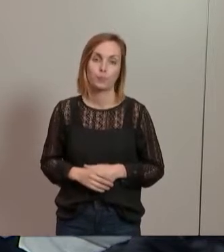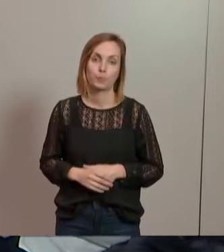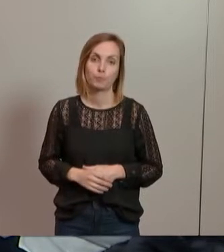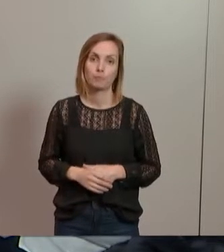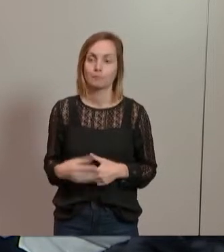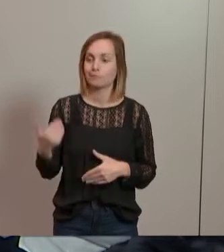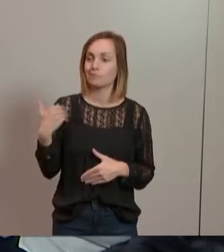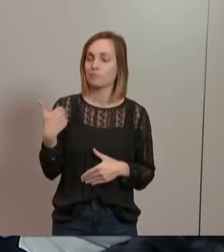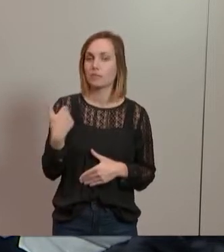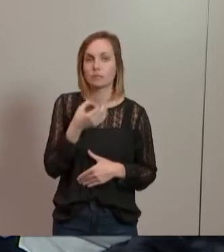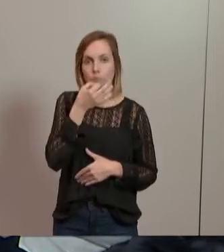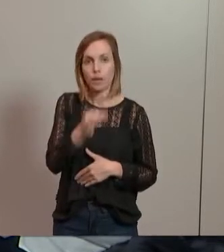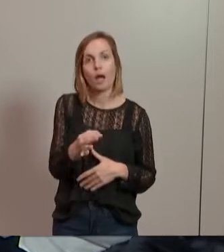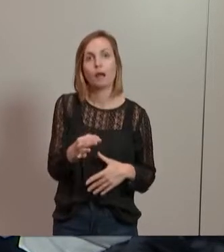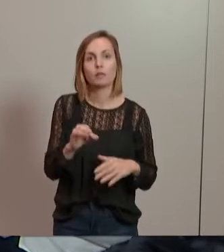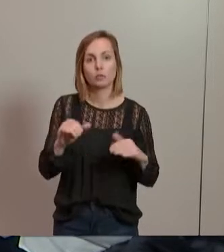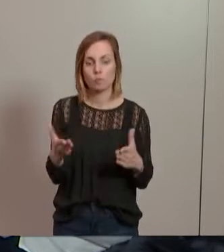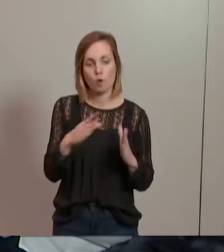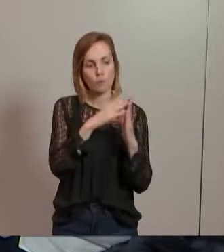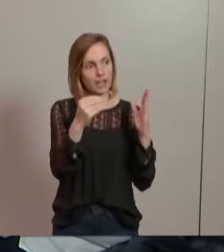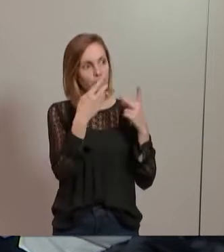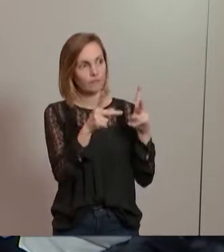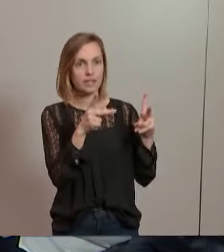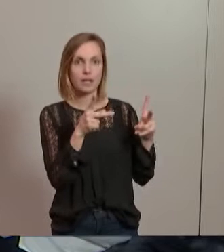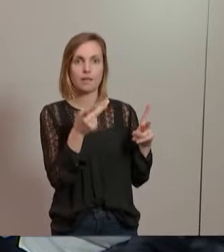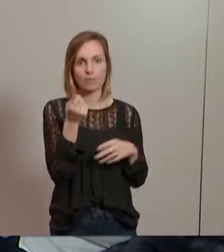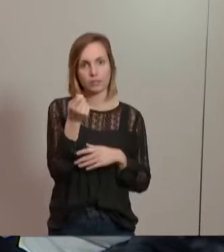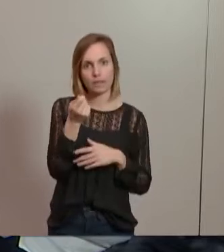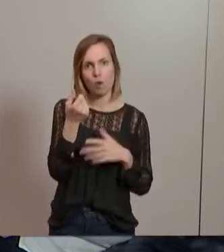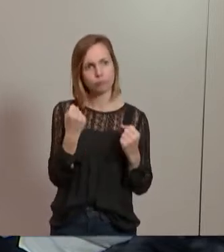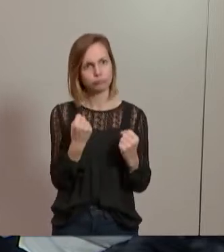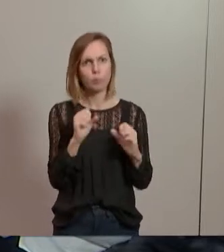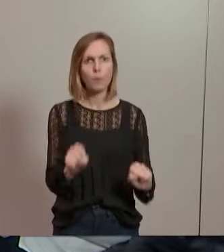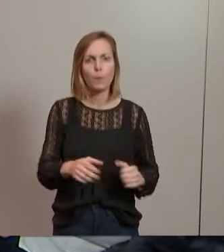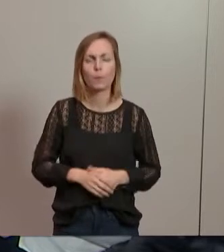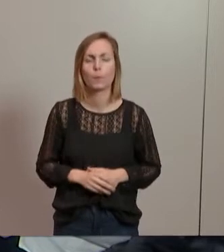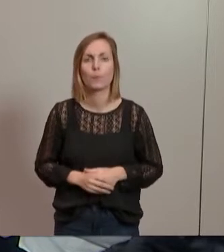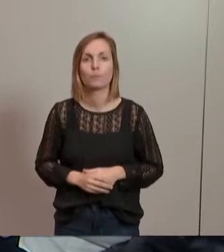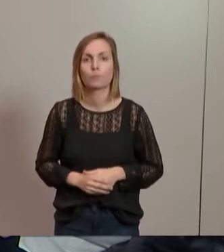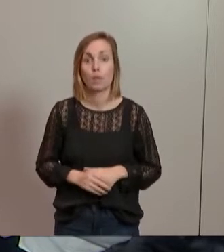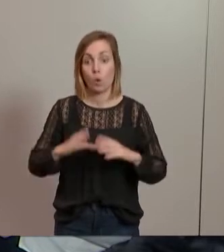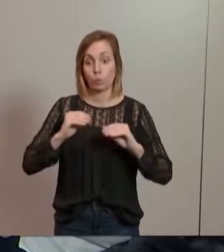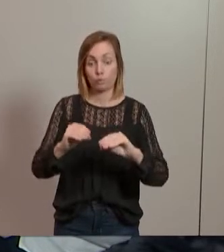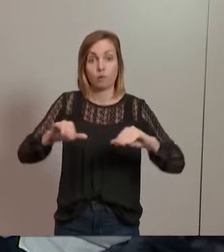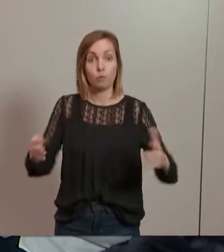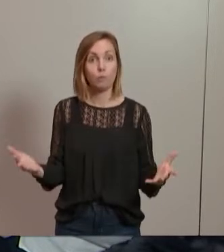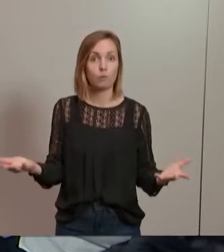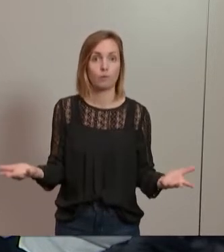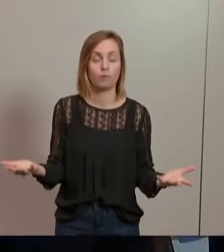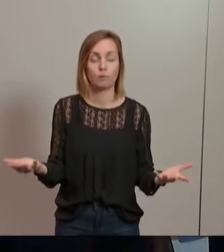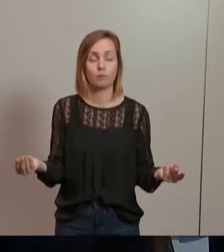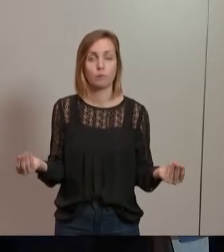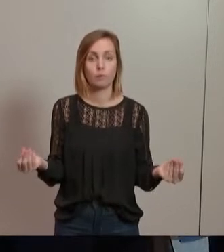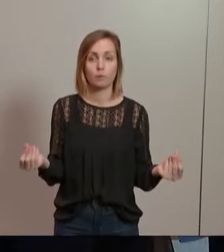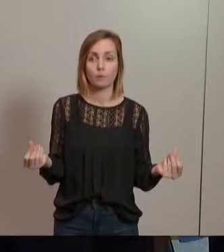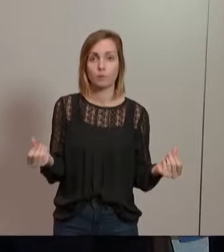Je parlais tout à l'heure de garantir la soutenabilité de notre modèle de ville sur le plan financier. Cela se concrétise tout d'abord par le suivi